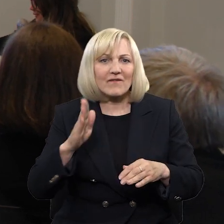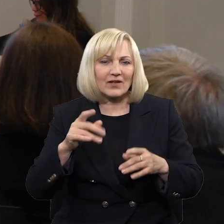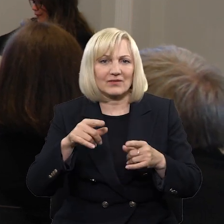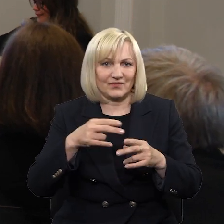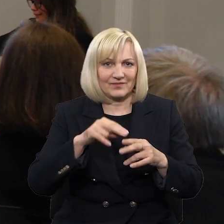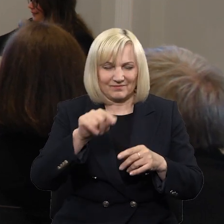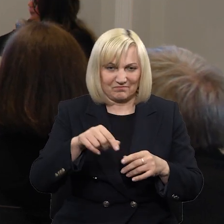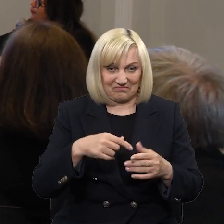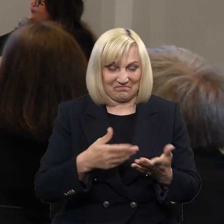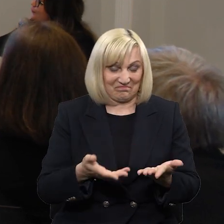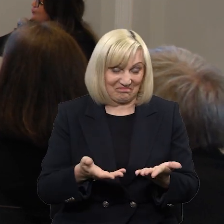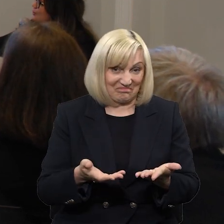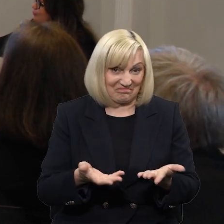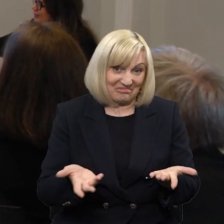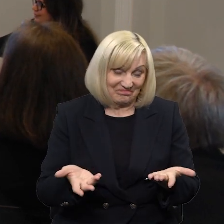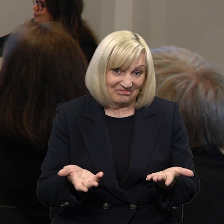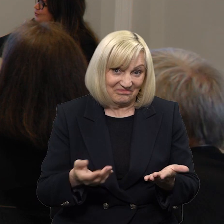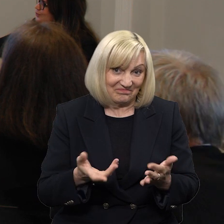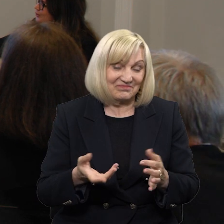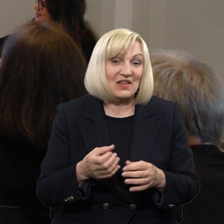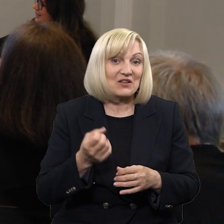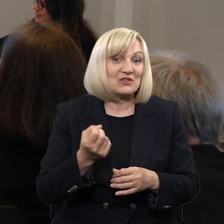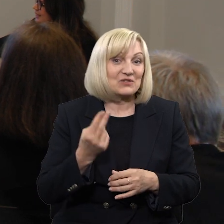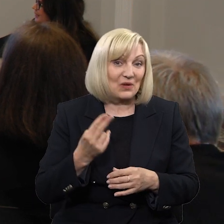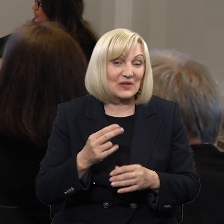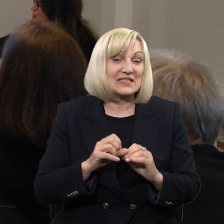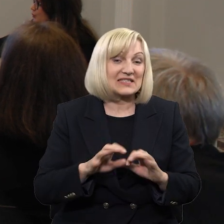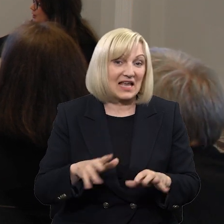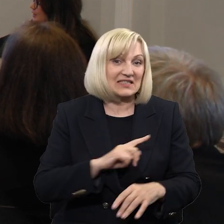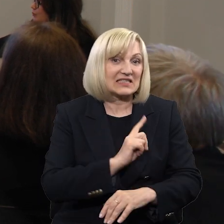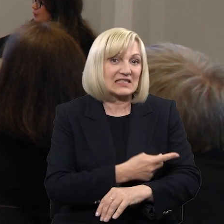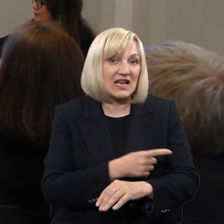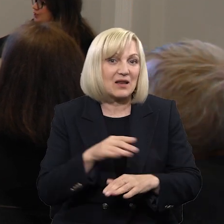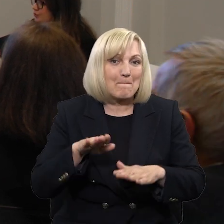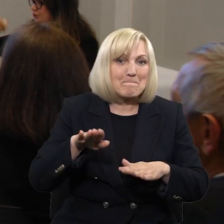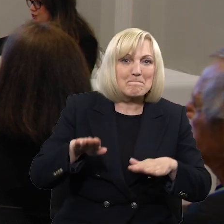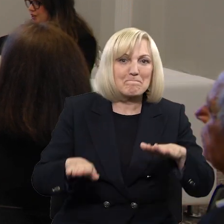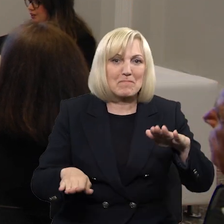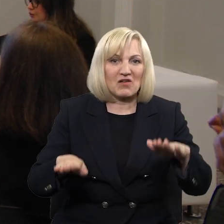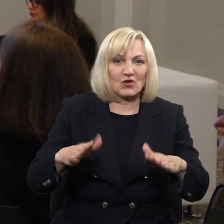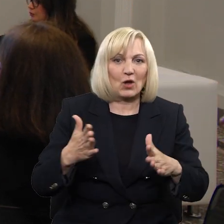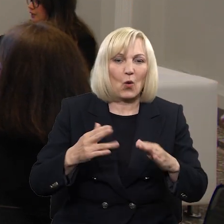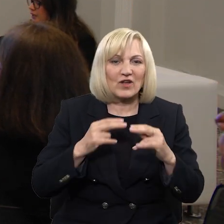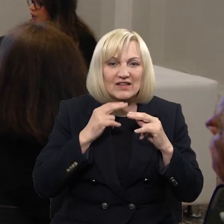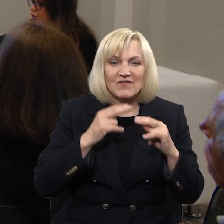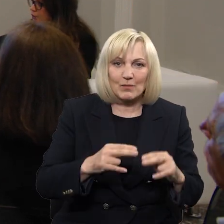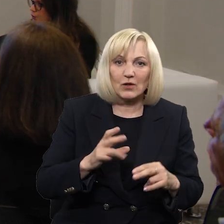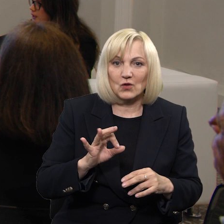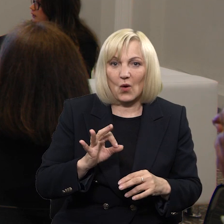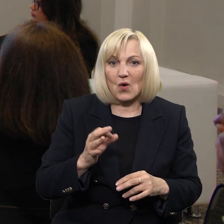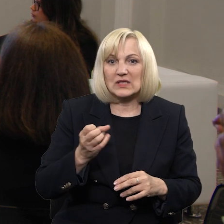Эрмитаж музею мы это нет В общем к вопросу что социальные сети конечно очень сильно перевешивают сейчас какое-то внимание